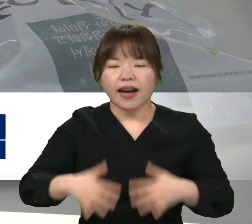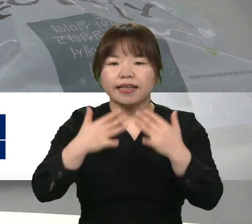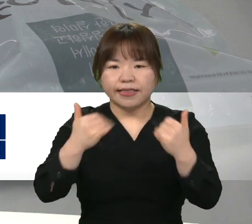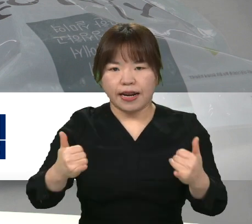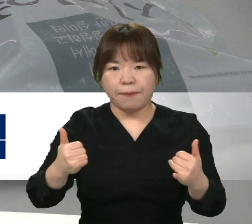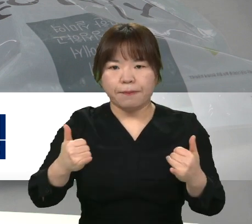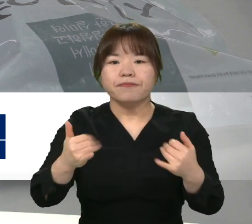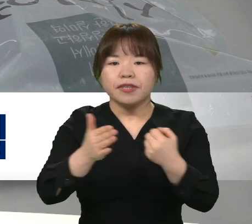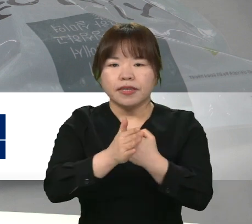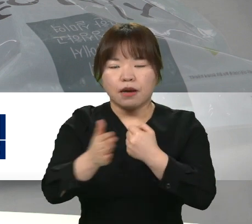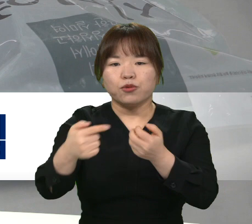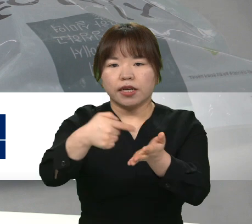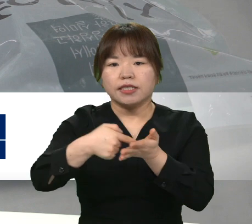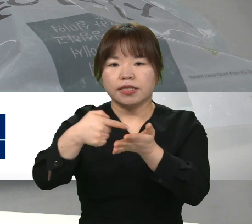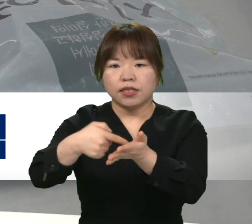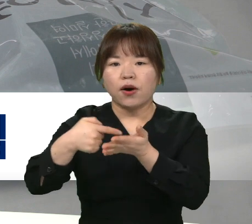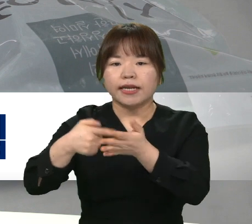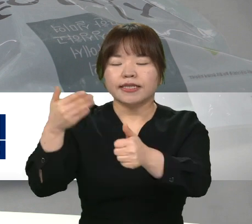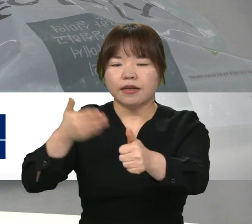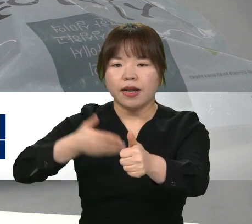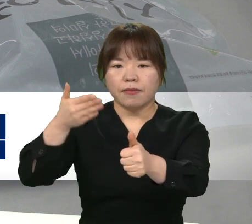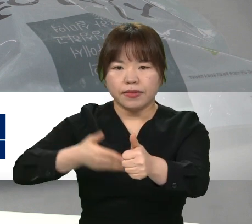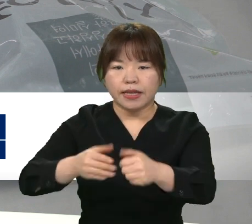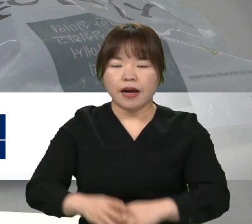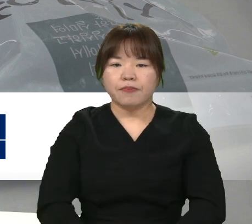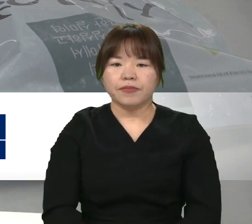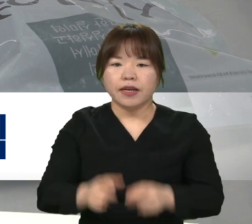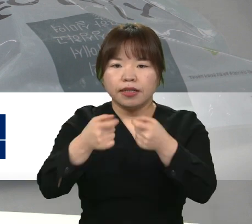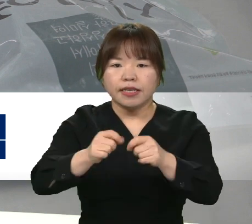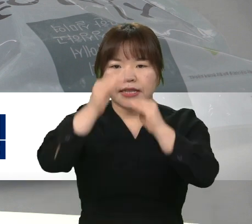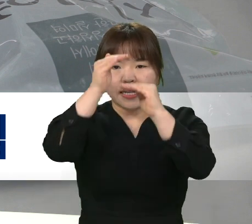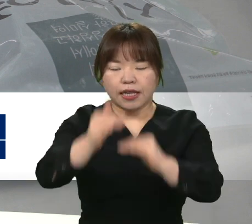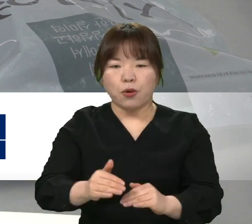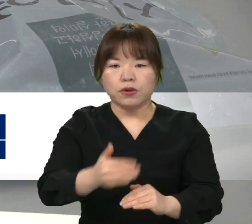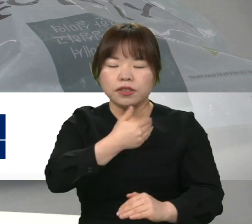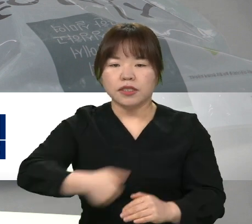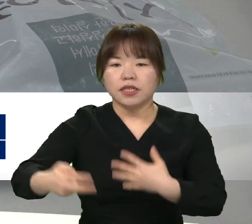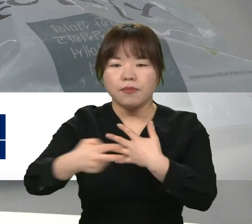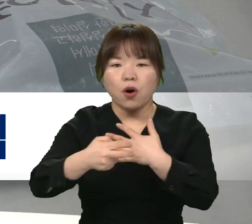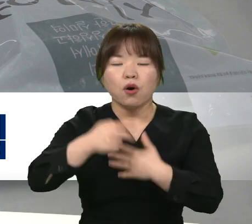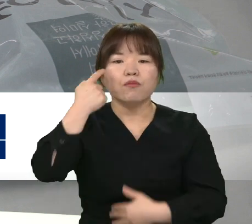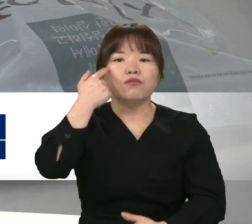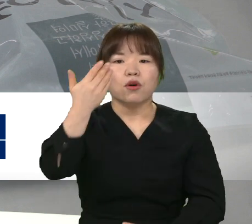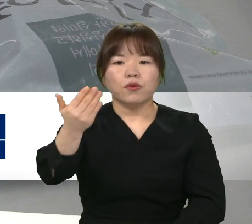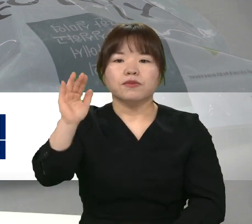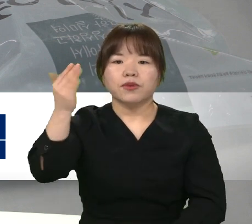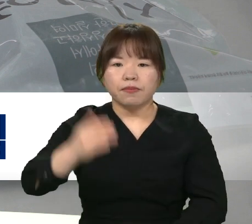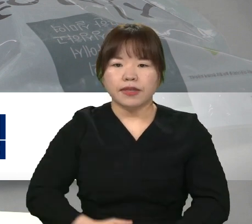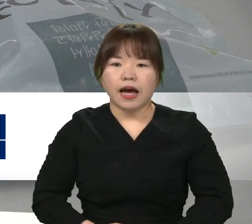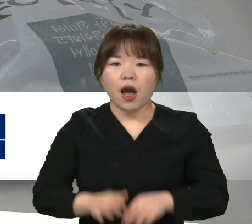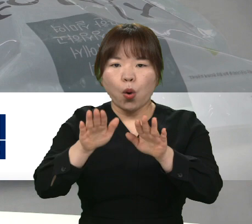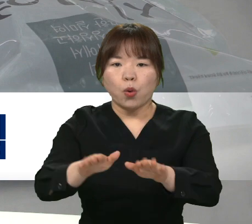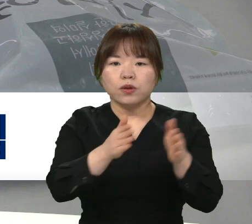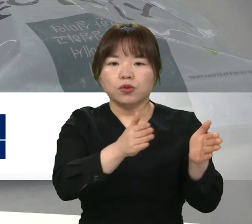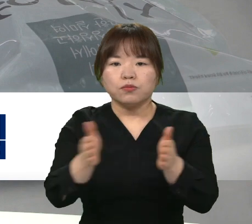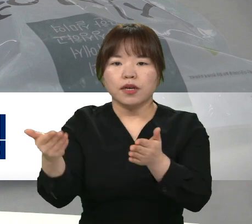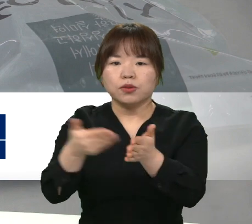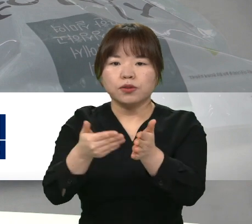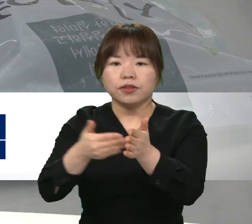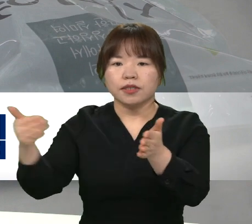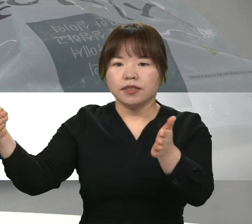취약계층을 대상으로 하는만큼 대상자 분들은 꼭 신청하시기 바랍니다 자세한 내용은 남구보건소로 문의하시면 됩니다